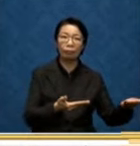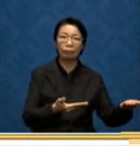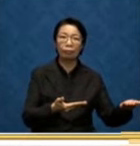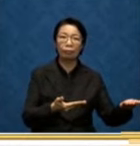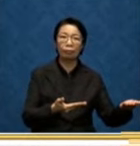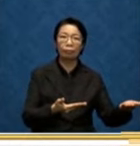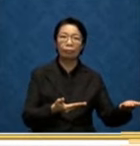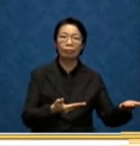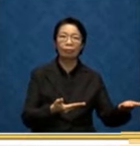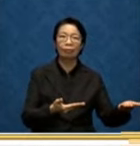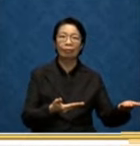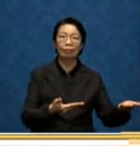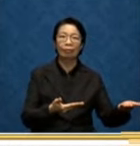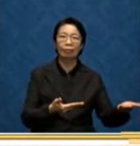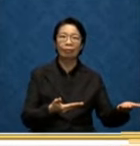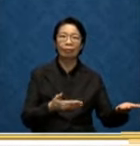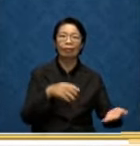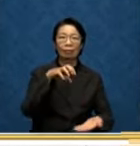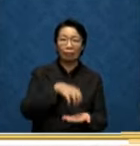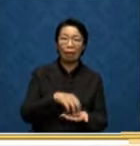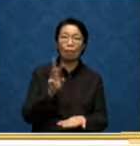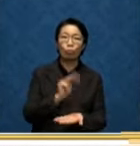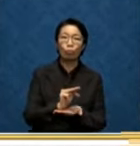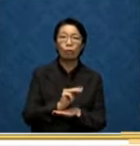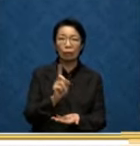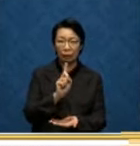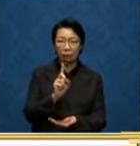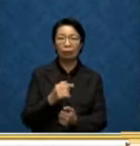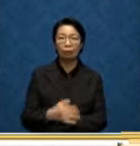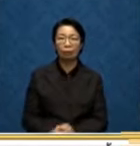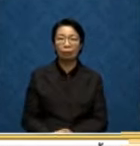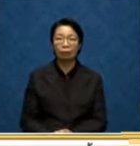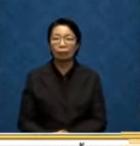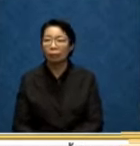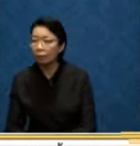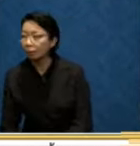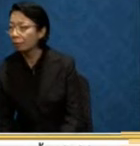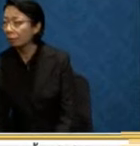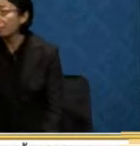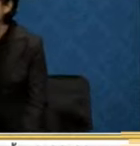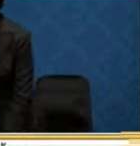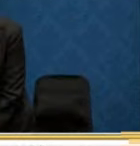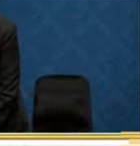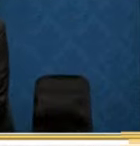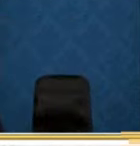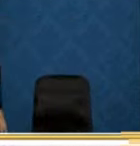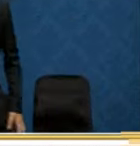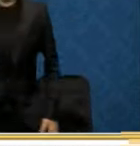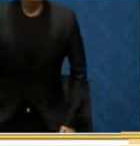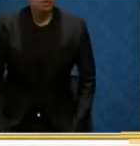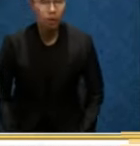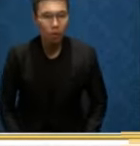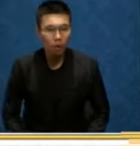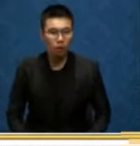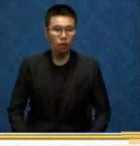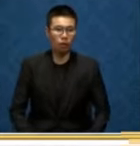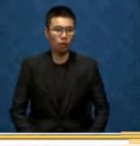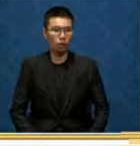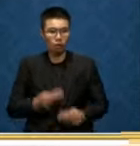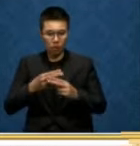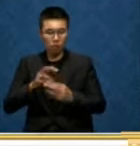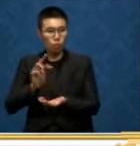จากมูลนิธิแห่งหนึ่งเป็นมูลนิธิที่ชื่อว่ามูลนิธิเยาวชนสัมพัน